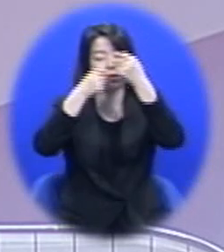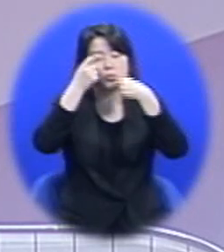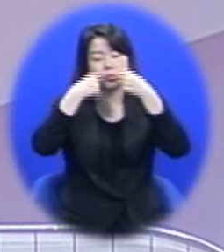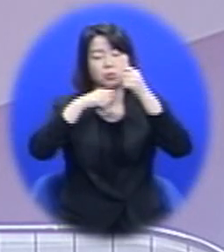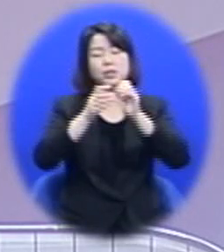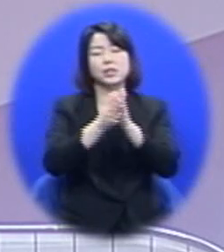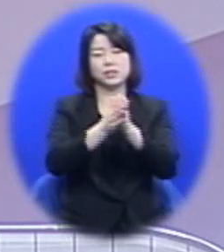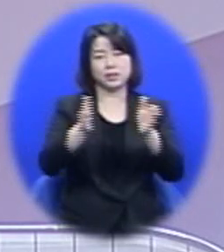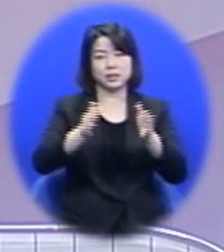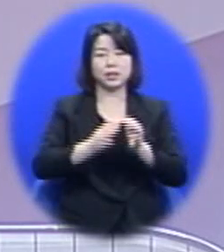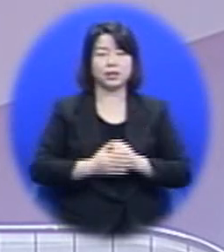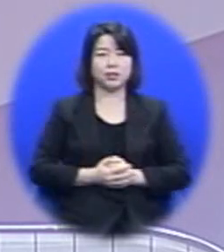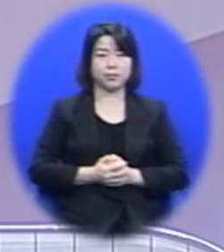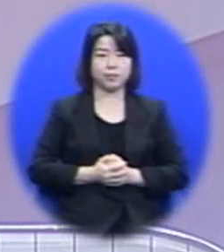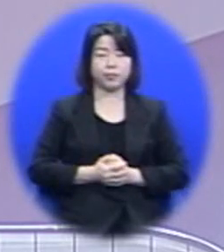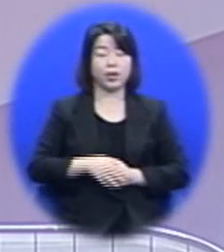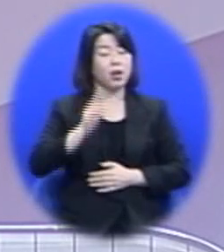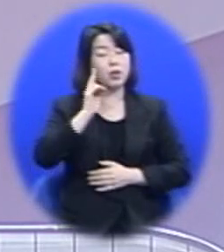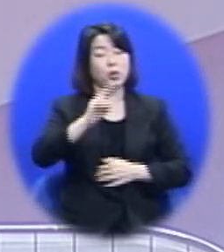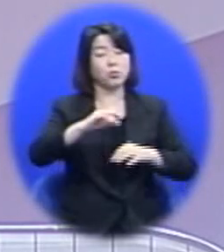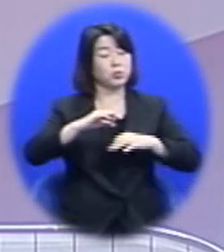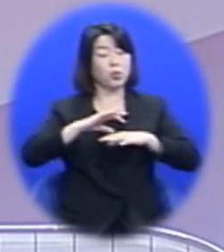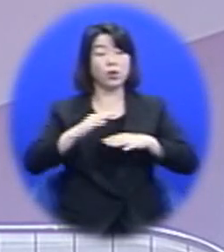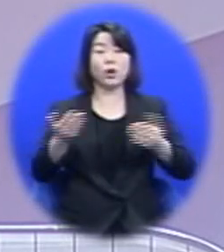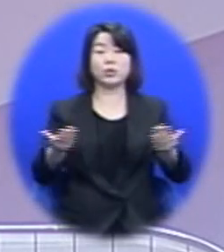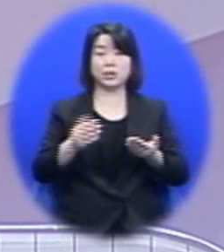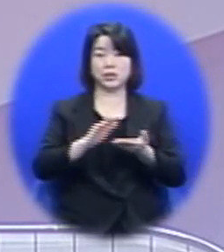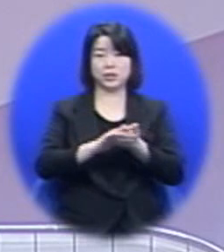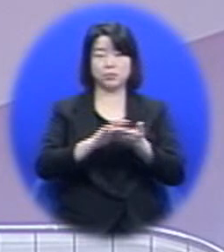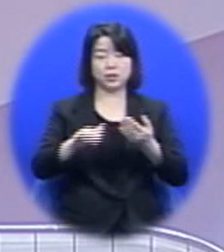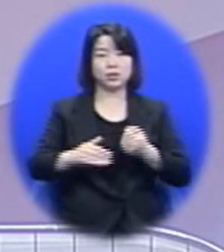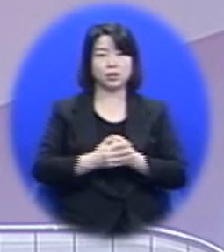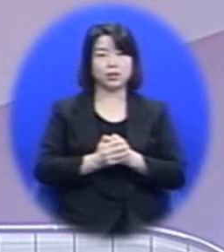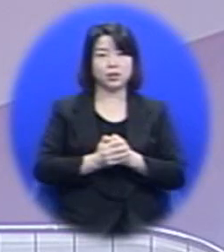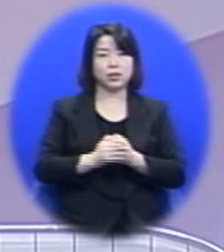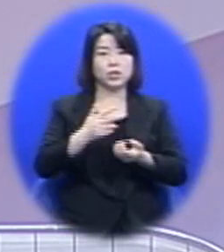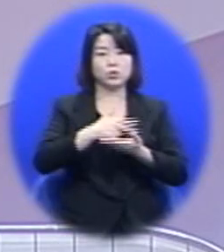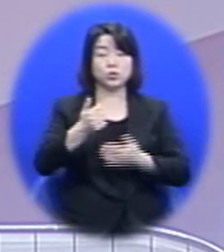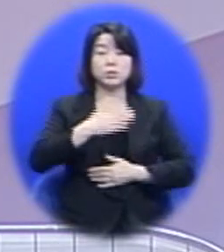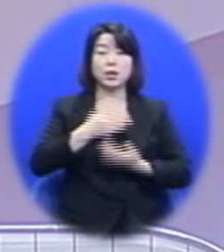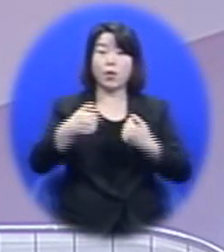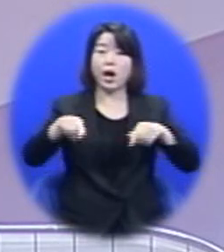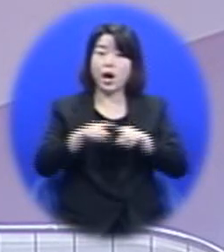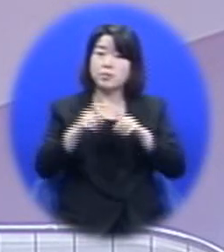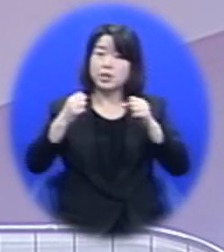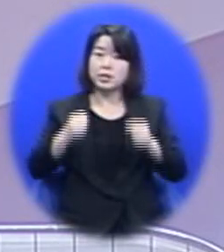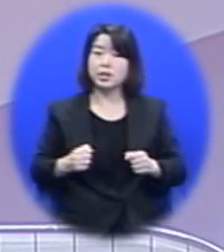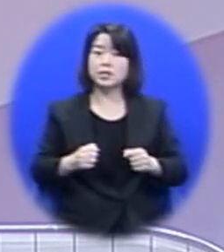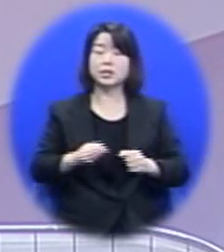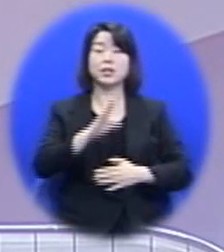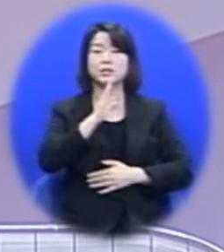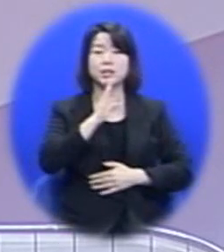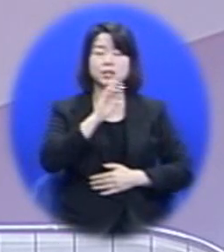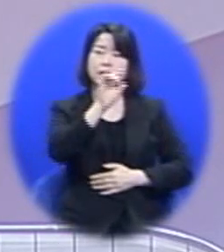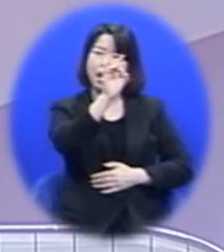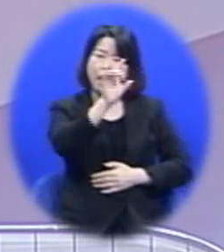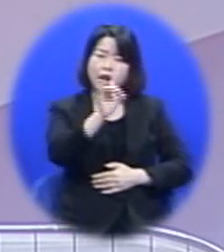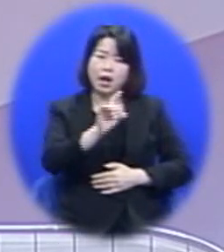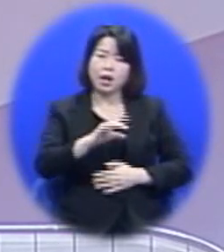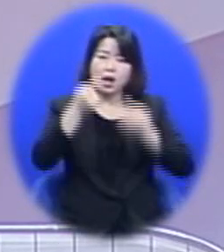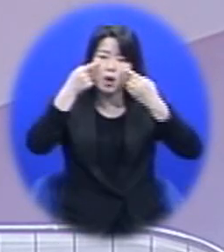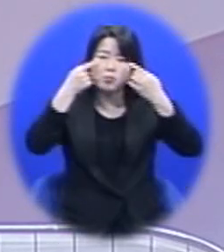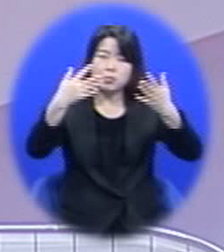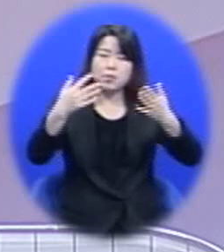시작하셨어요. 너무 놀라우니까. 주님이 나와 함께 계시다는 사실이 하나하나